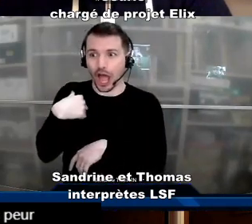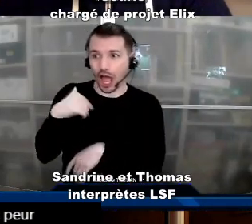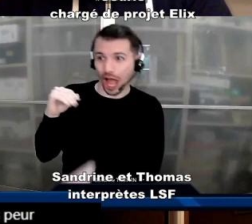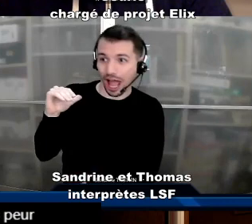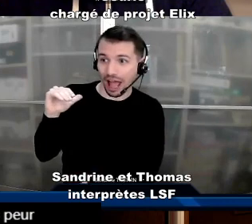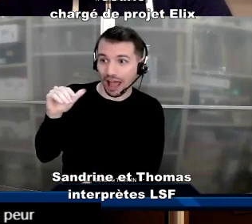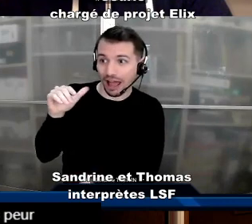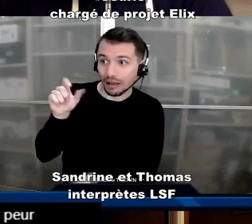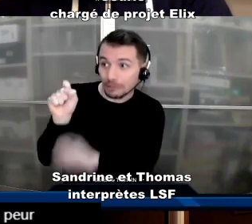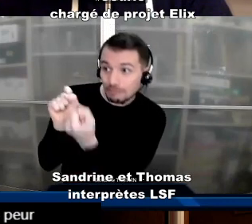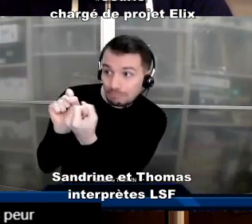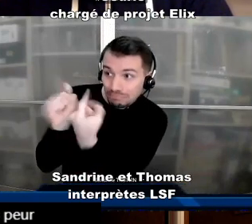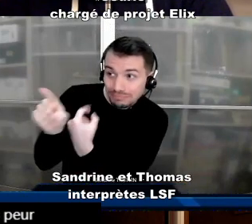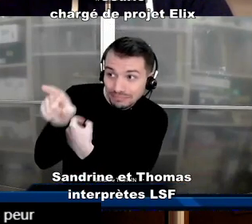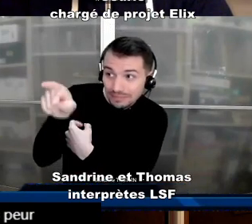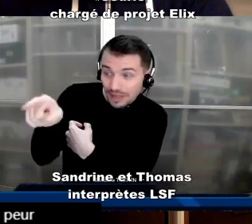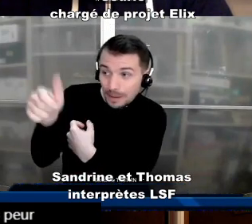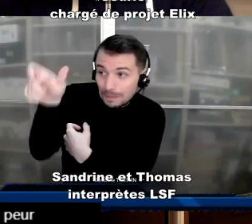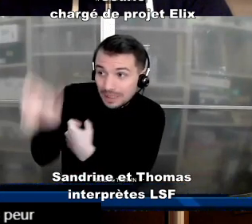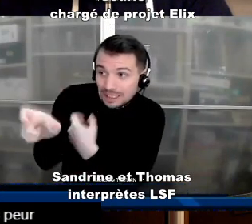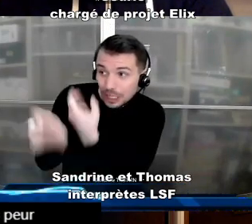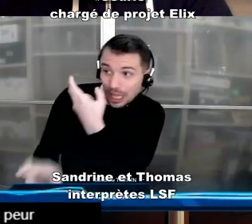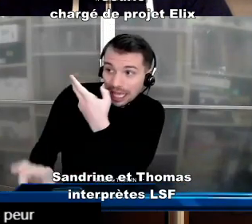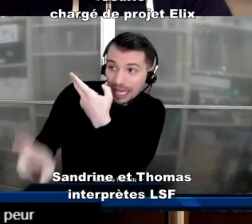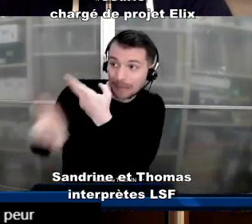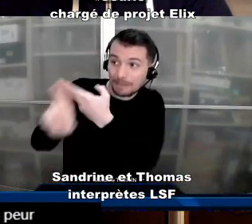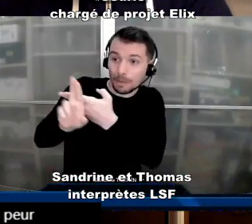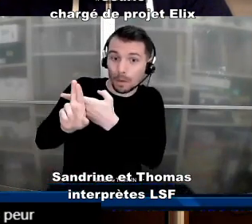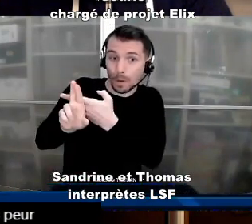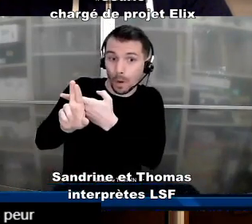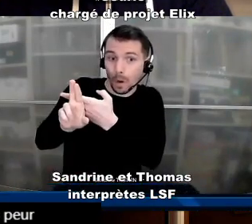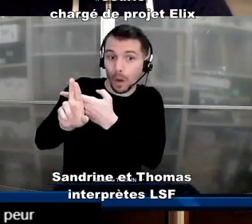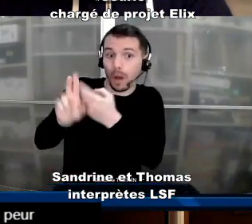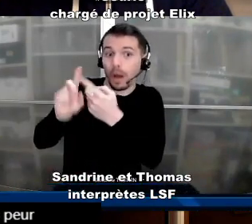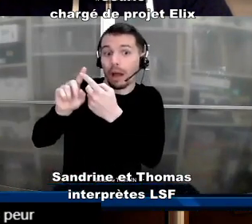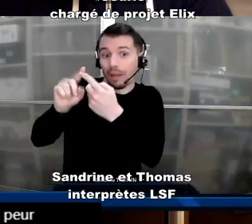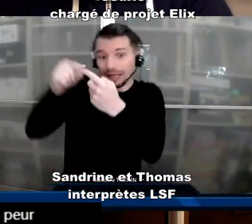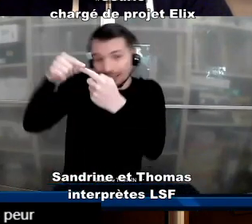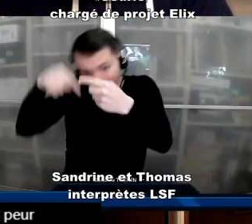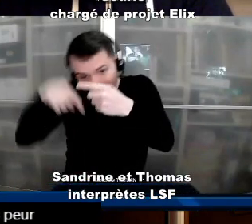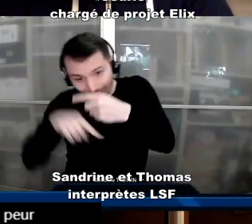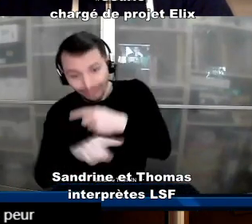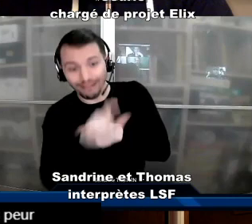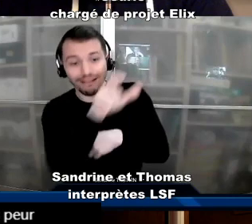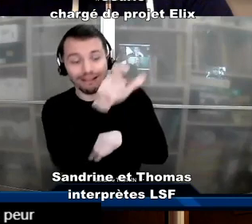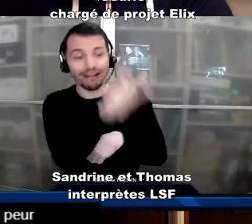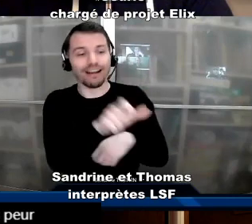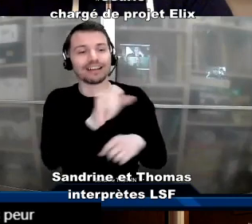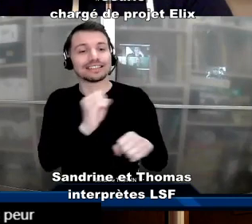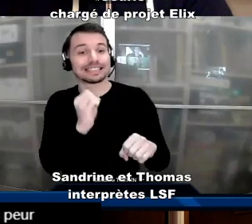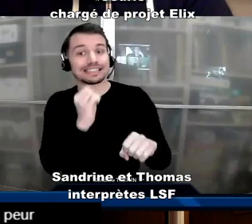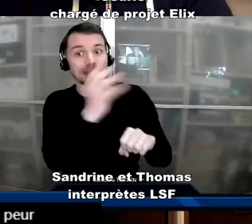La personne qui m'a répondu, Sam, m'a mis en relation avec Sébastien. Et puis, quelques semaines après, dès qu'on a